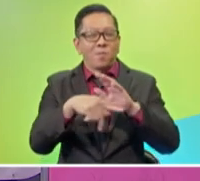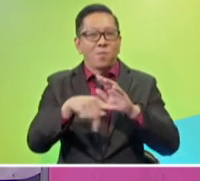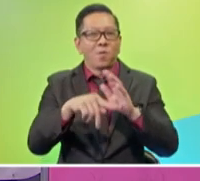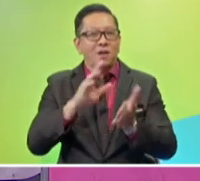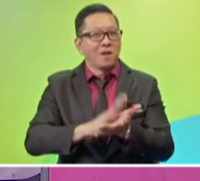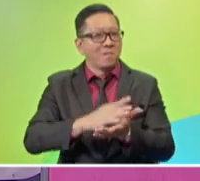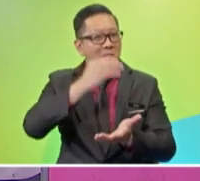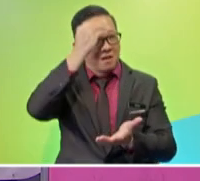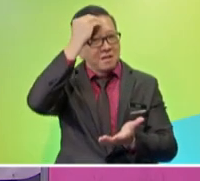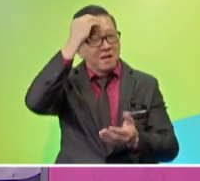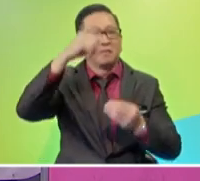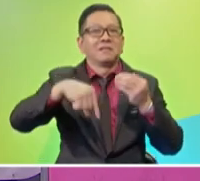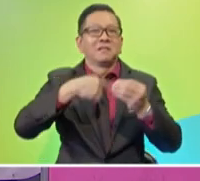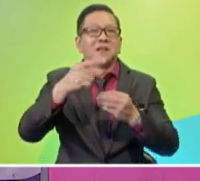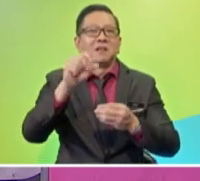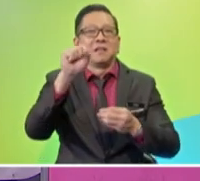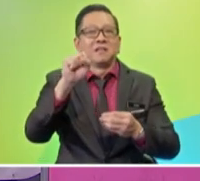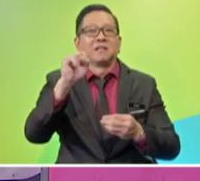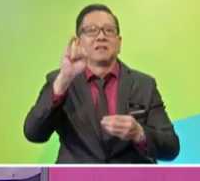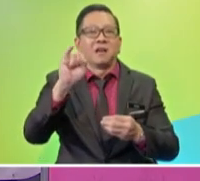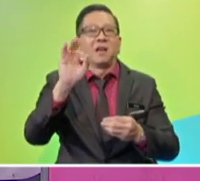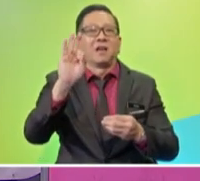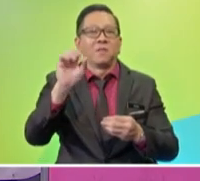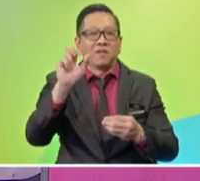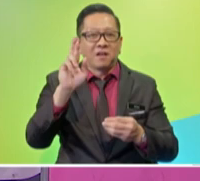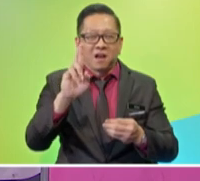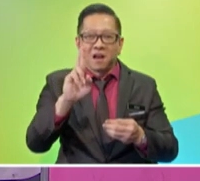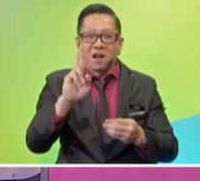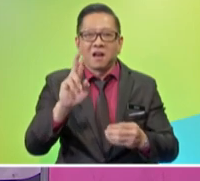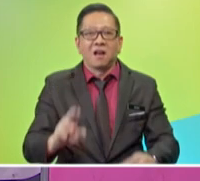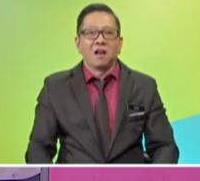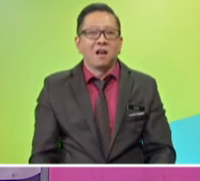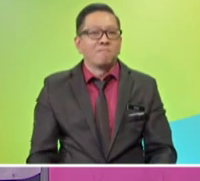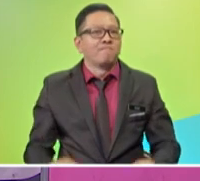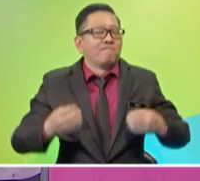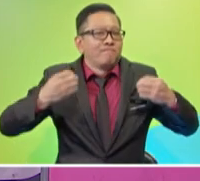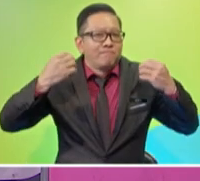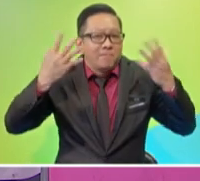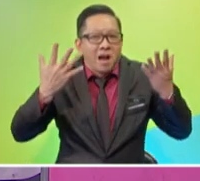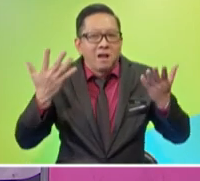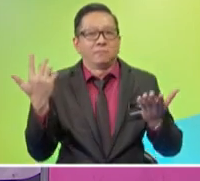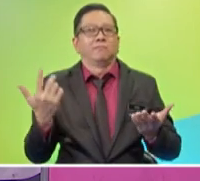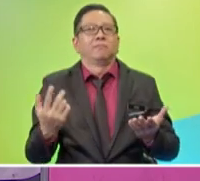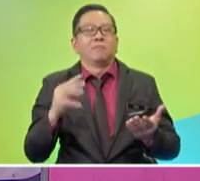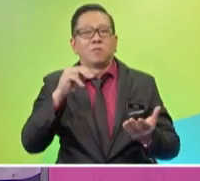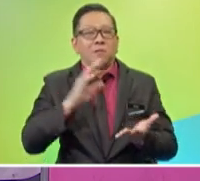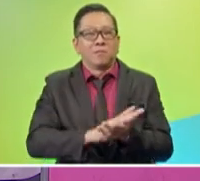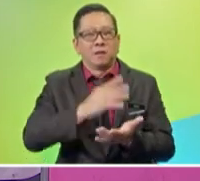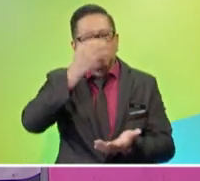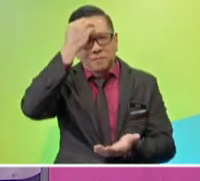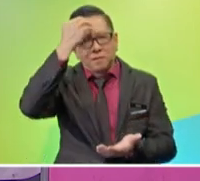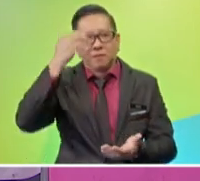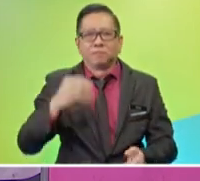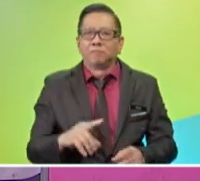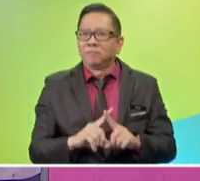kosong tu maksudnya sifar lah kan, betul, cikgu. Inilah sifar. Banyak yang murid-murid dah faham, tapi kan cikgu, ada murid